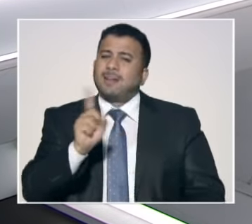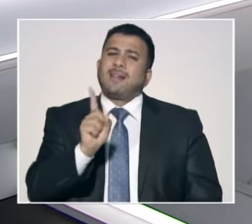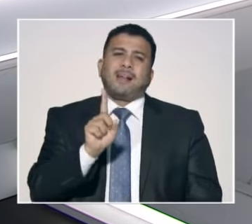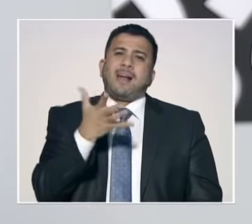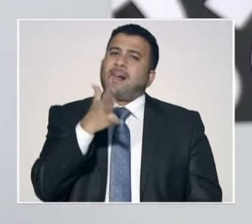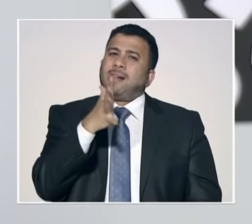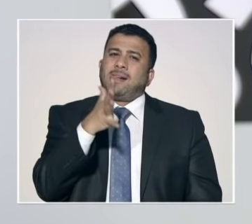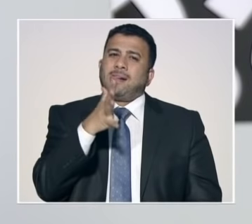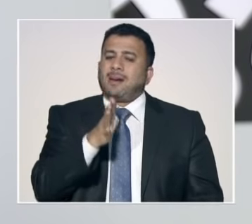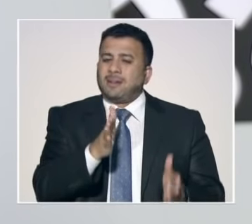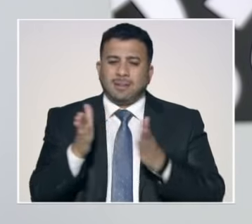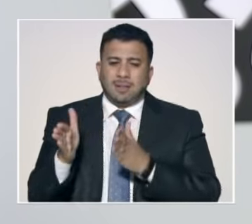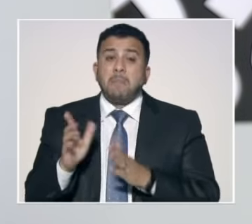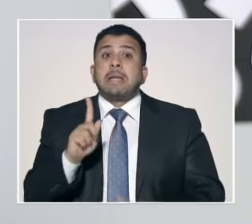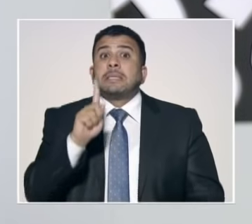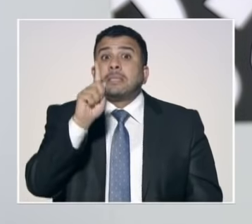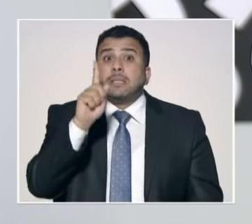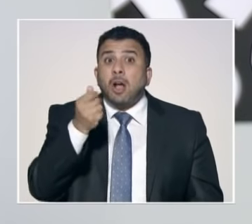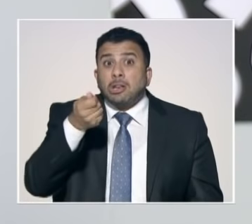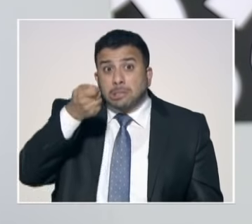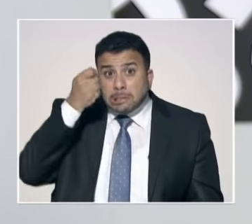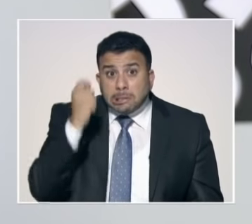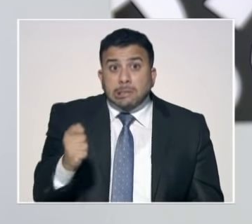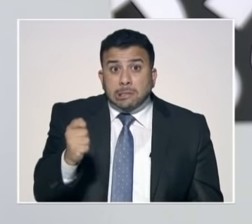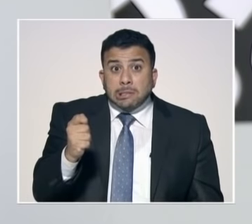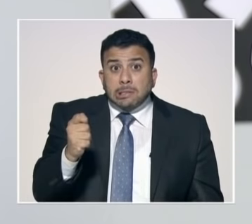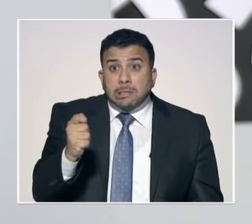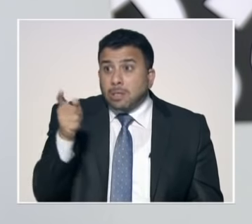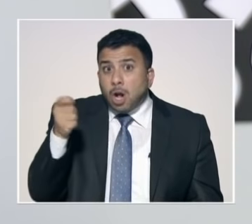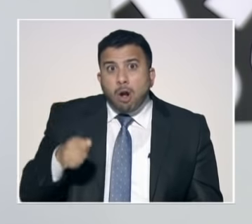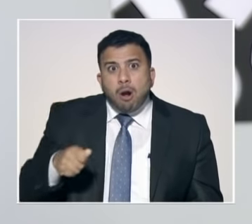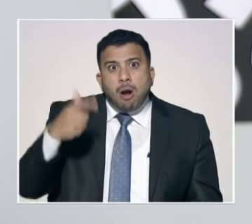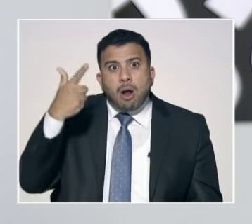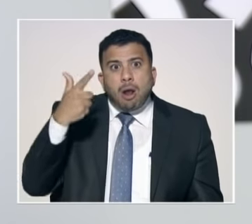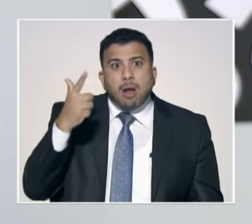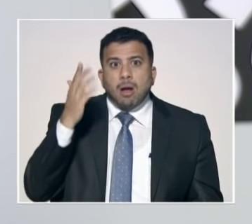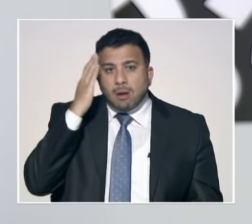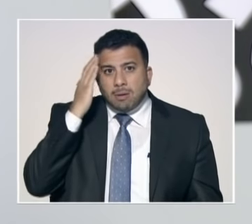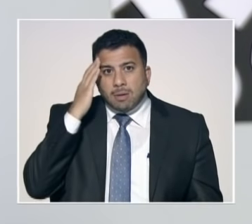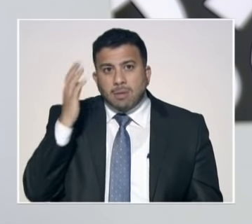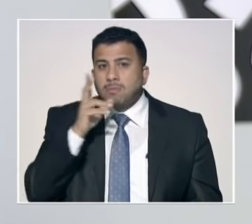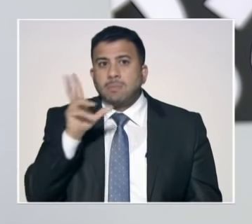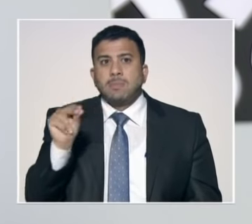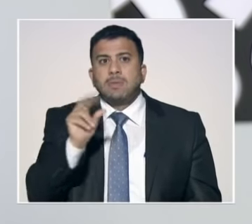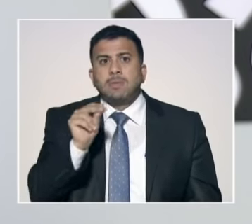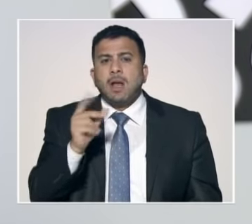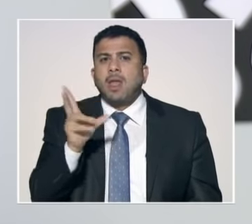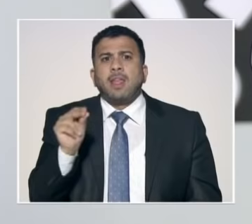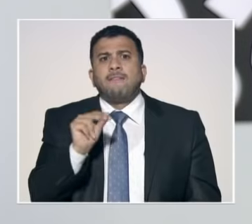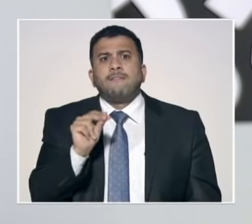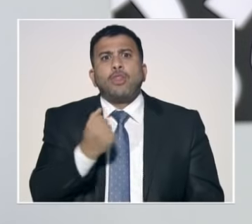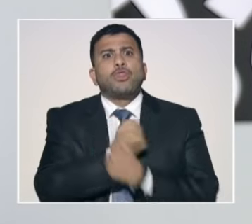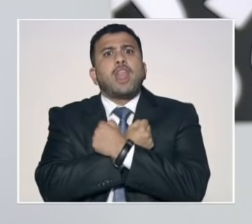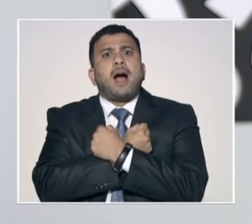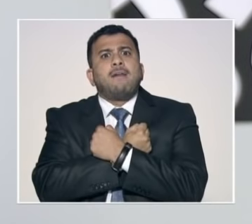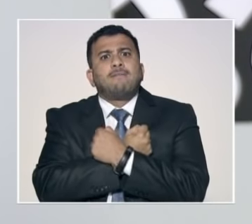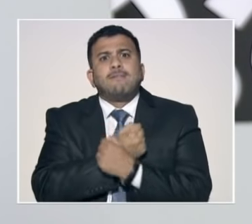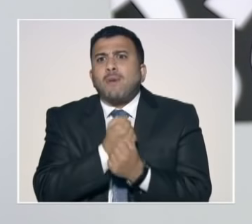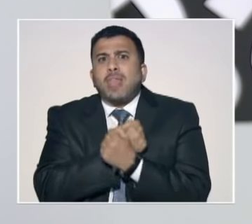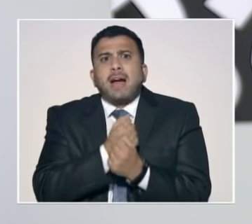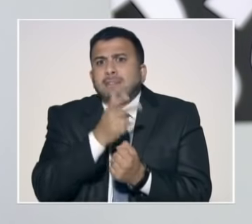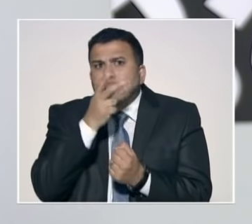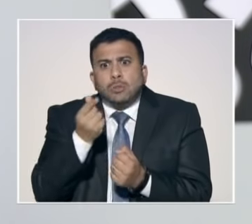كان بعض الأثاث الثمين الغالي اللي مثلا بعض الناس عنده أثاث مثل التحف وكذا هذا يدخل في الميراث.